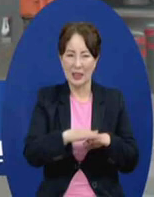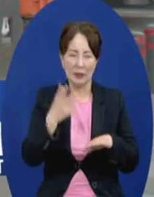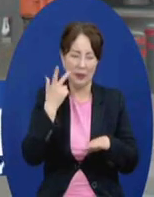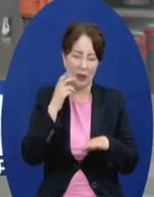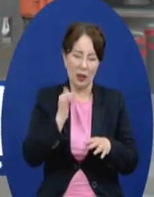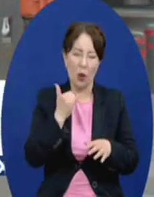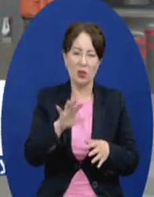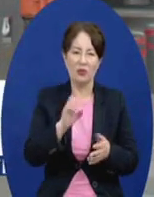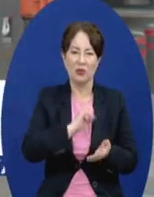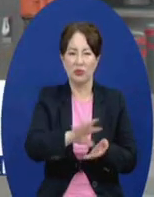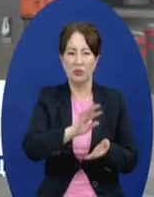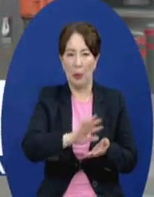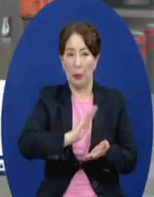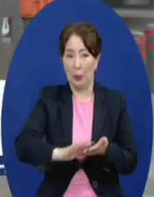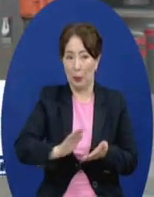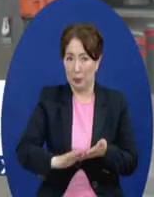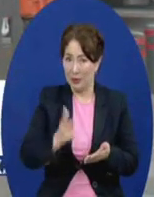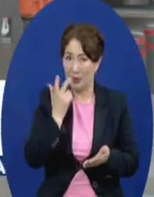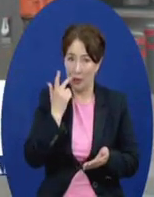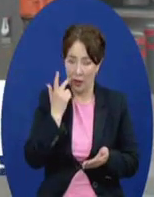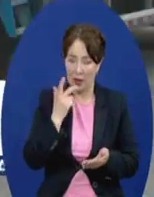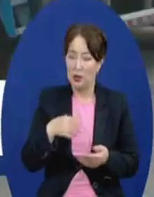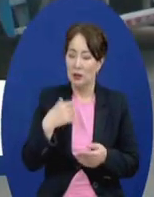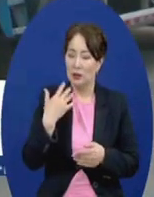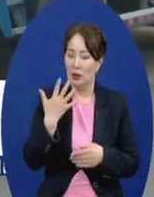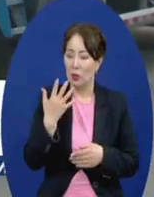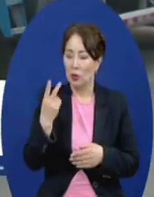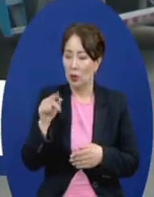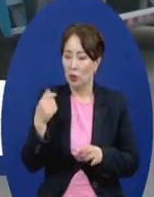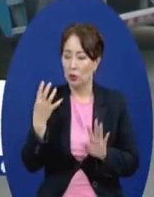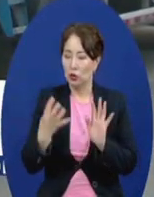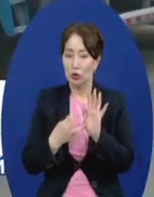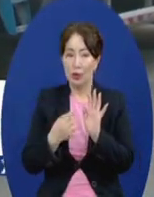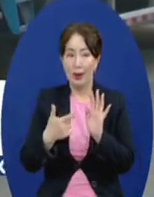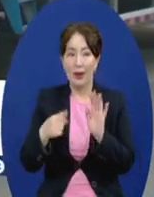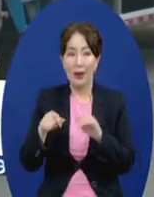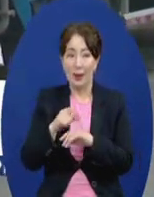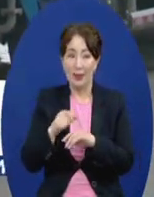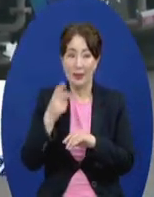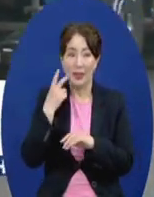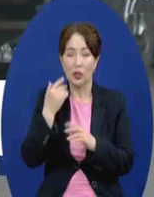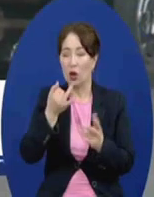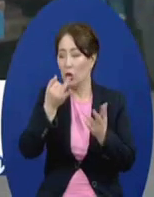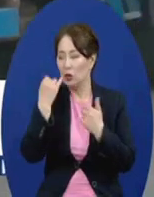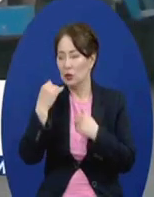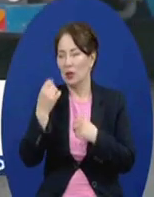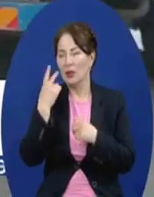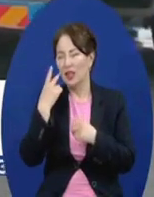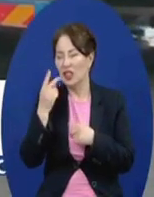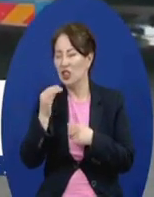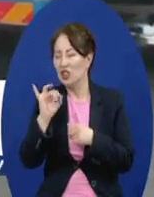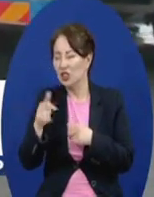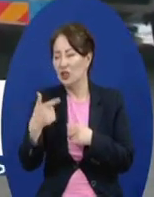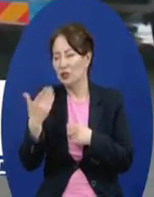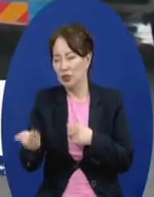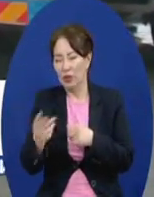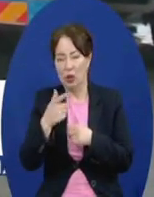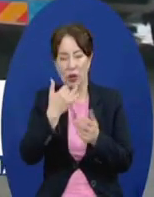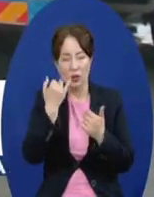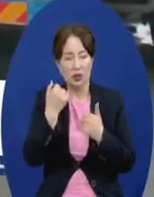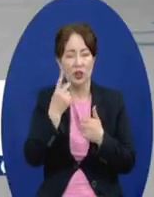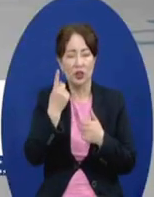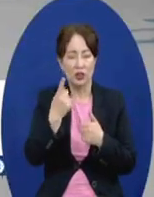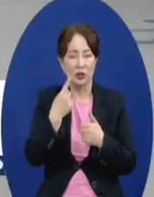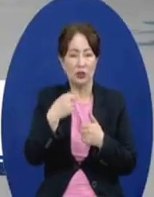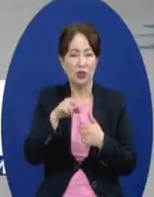усалж цэвэрлэдэг. Мөн 50.9 га талбай ногоон байгууламжийг 2-7 өдөр тутам чигшүүлдэг. Ингэснээр тоосчлтыг бууруулж